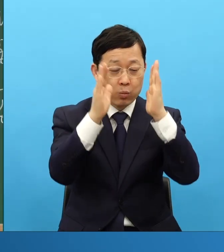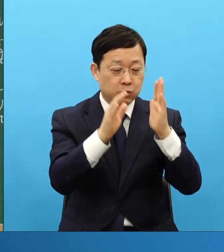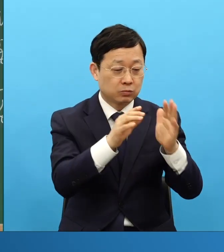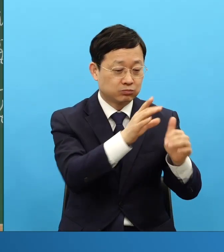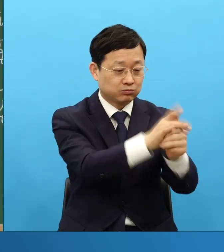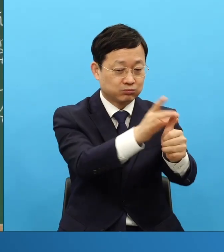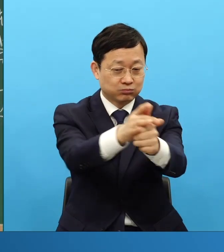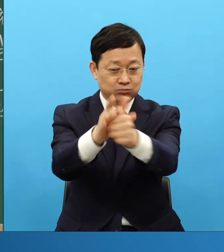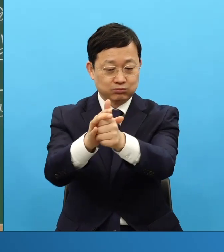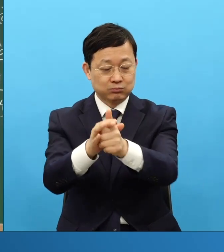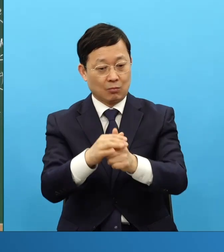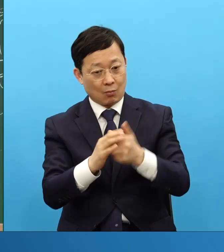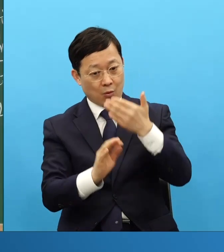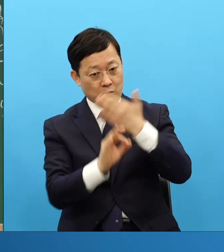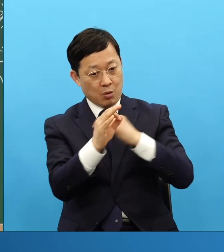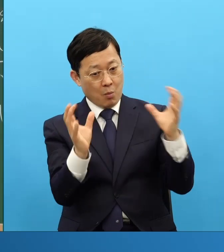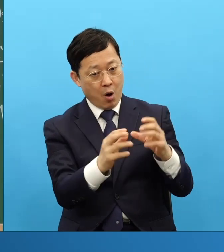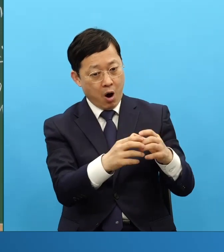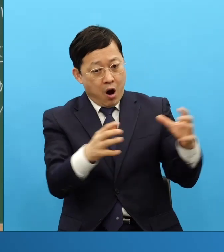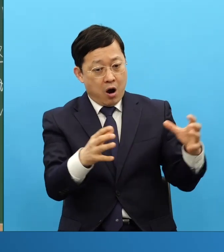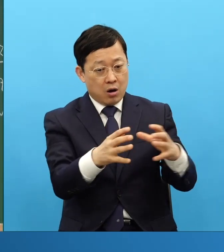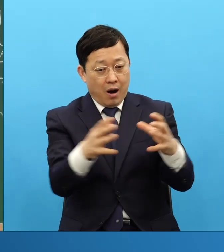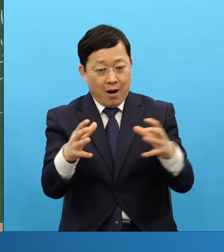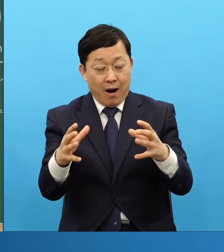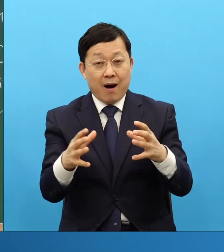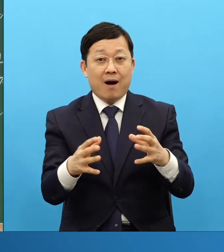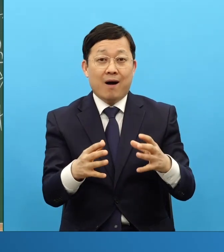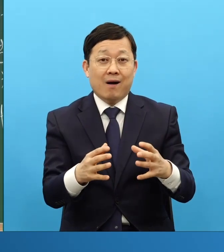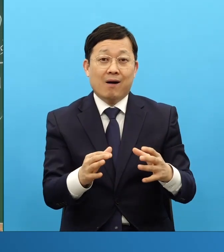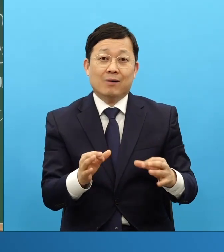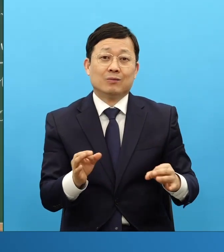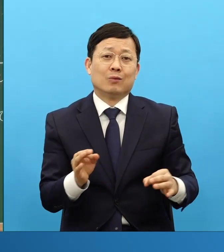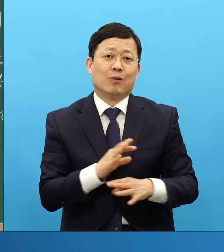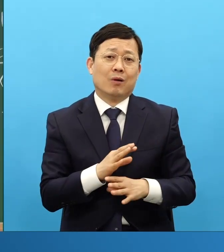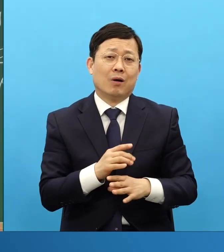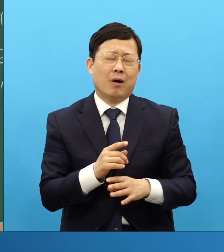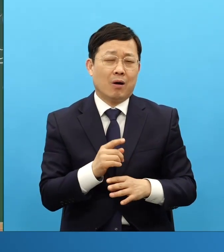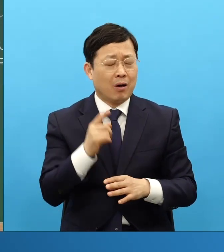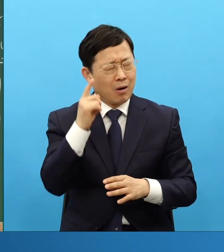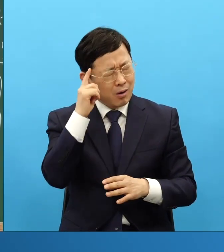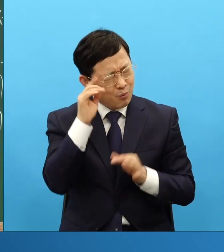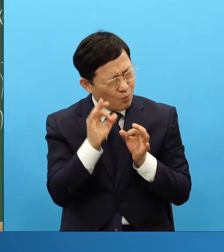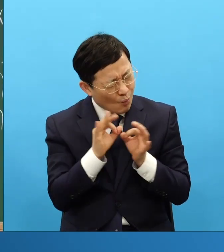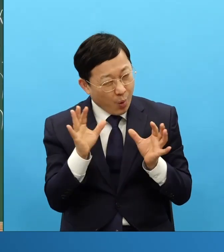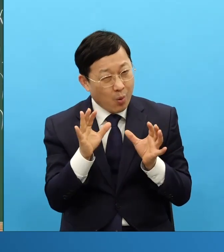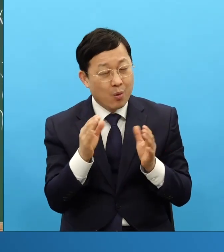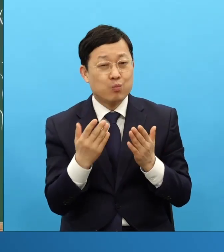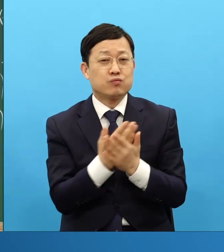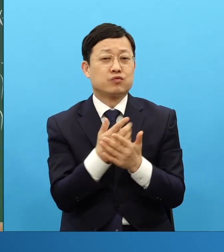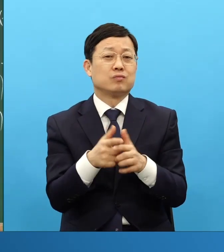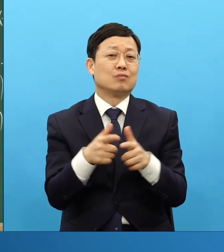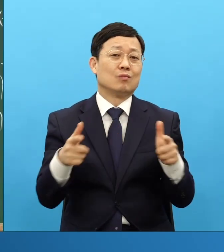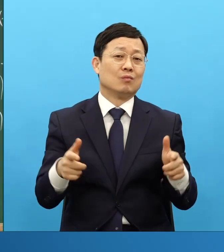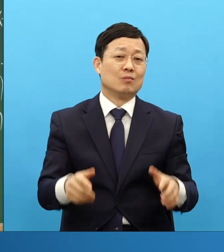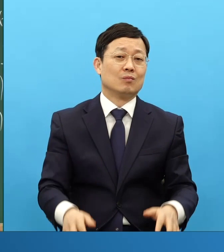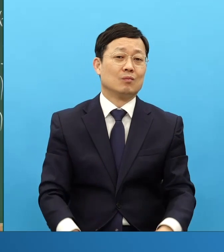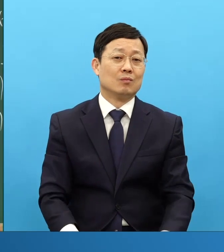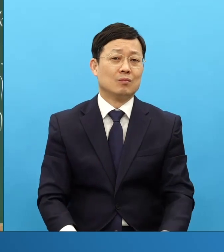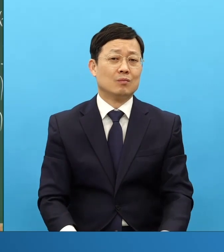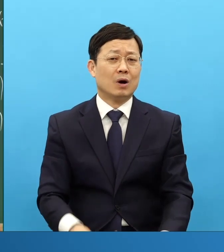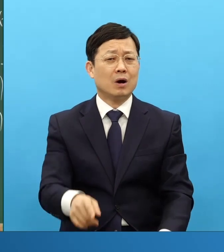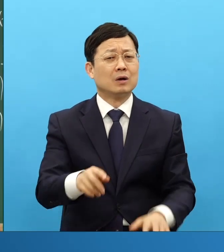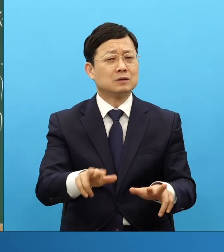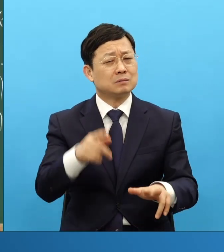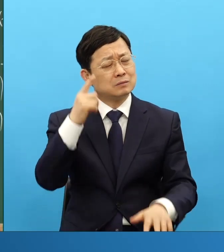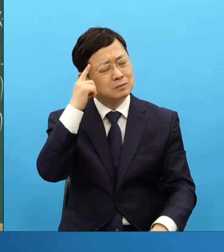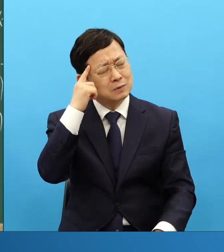we had to gather, so we would gather in the afternoons. And in the mornings, we would split up into each region. 상상만 한번 해보세요. Just imagine that. 그걸 여러분 머릿속에 상상을 한번 해보라니까.